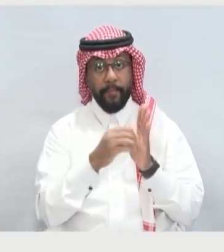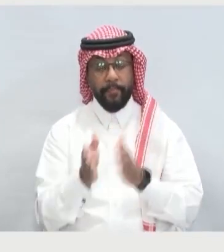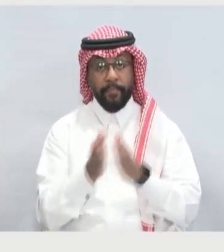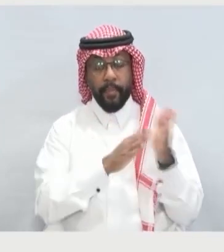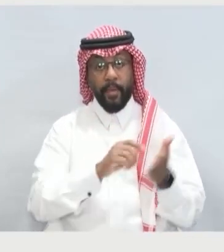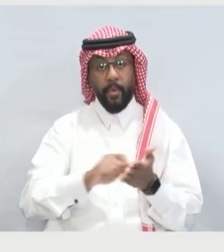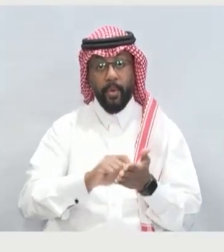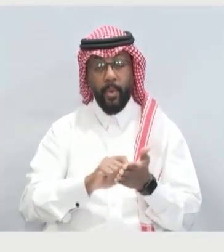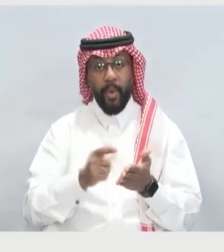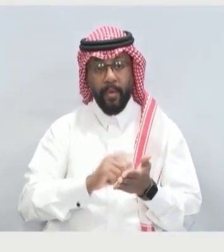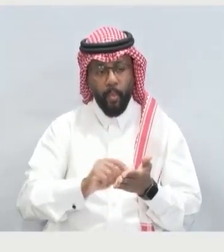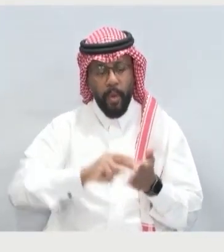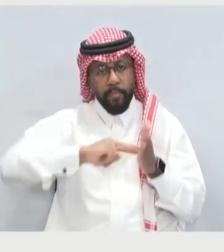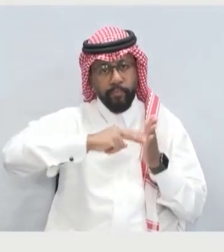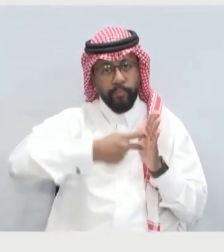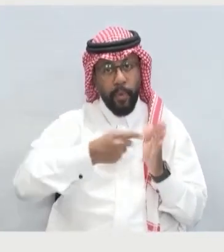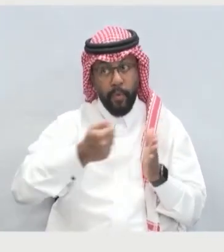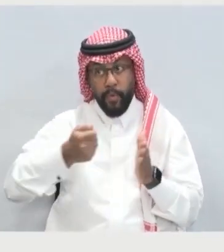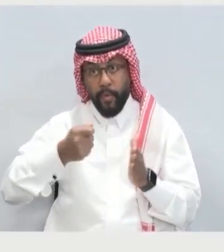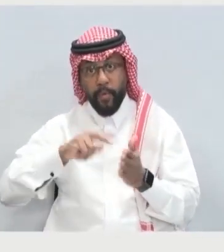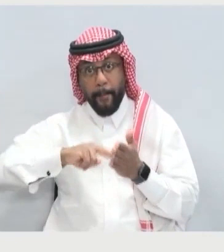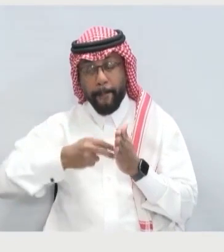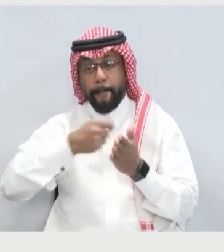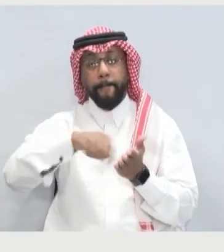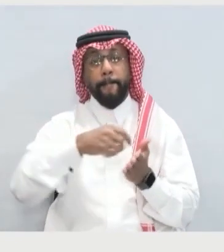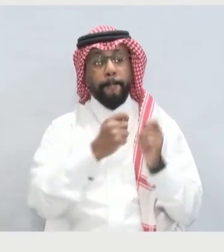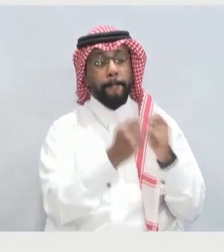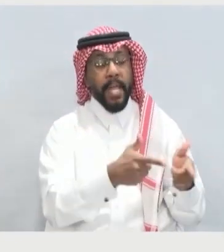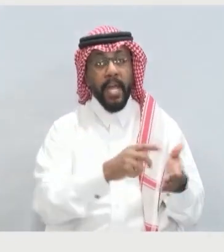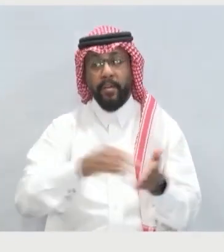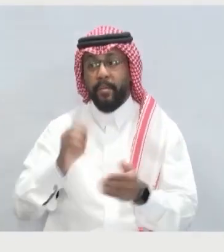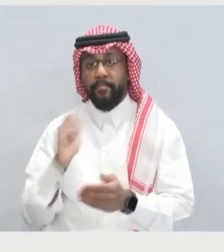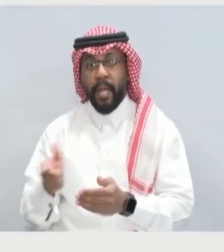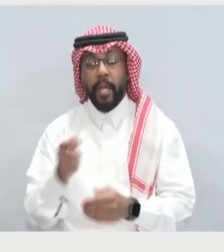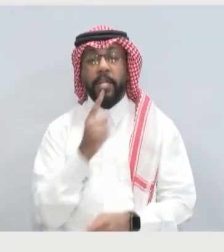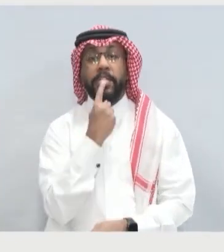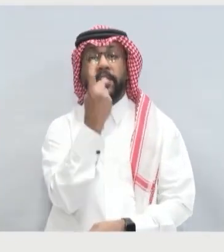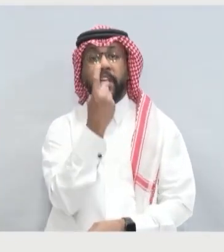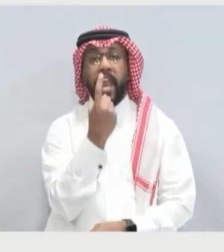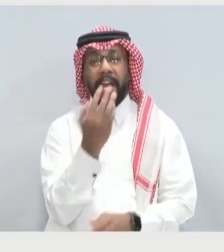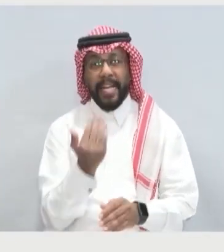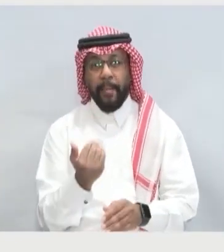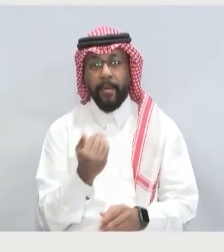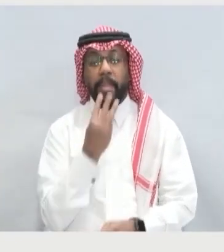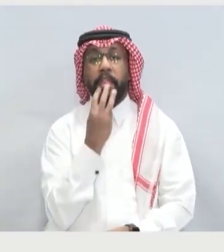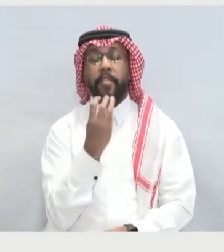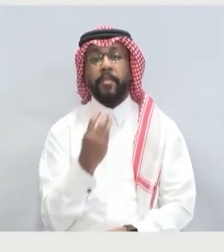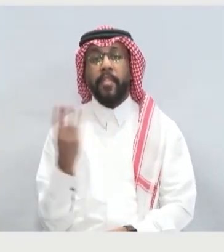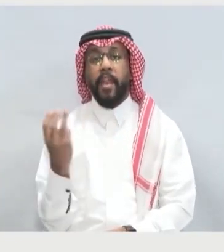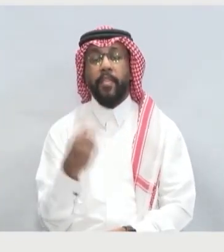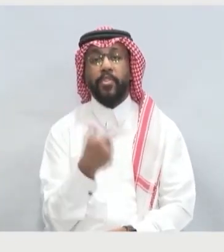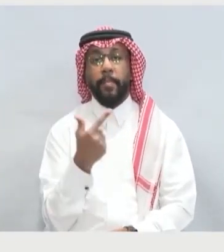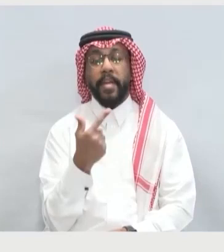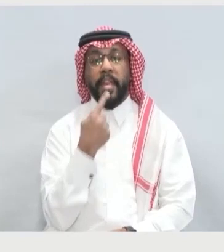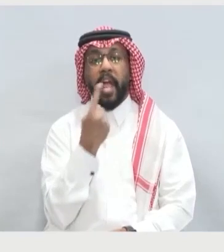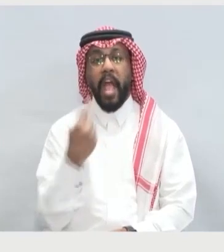الاجل التي تستطيع تحويلها الى نقديه باقل من سنه يبلغ قيمتها 373 ال